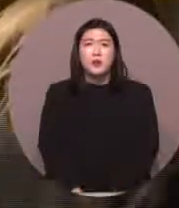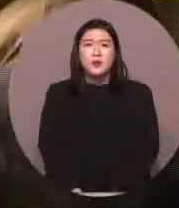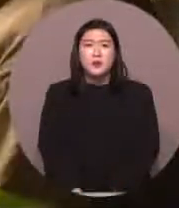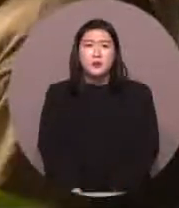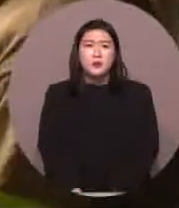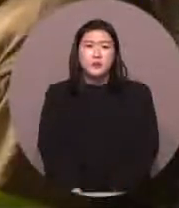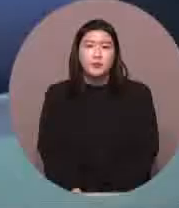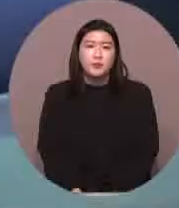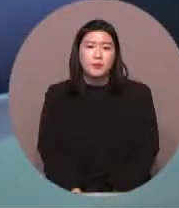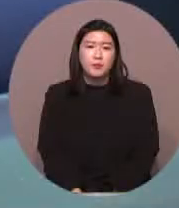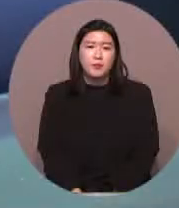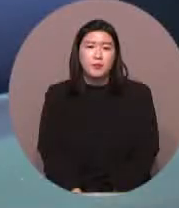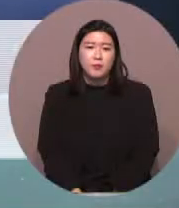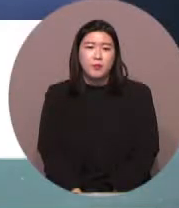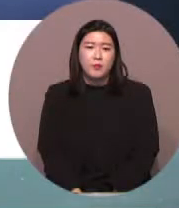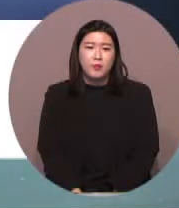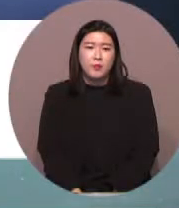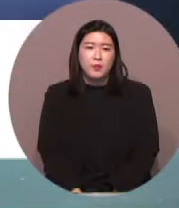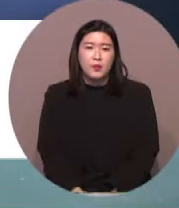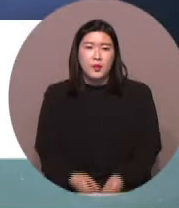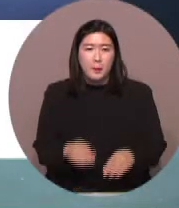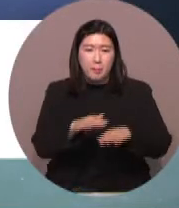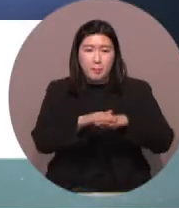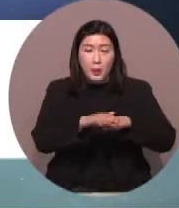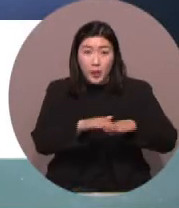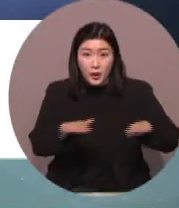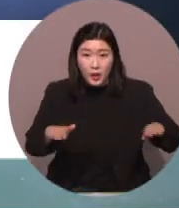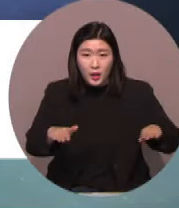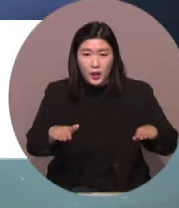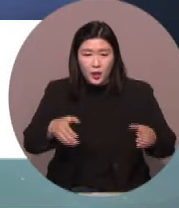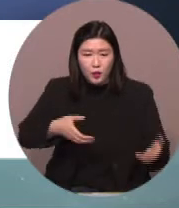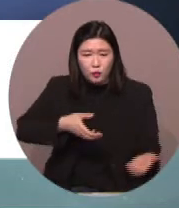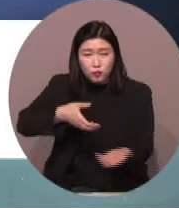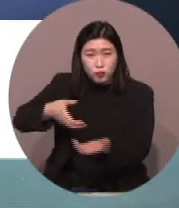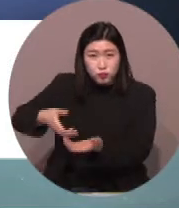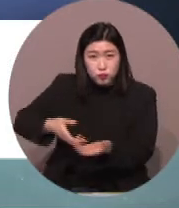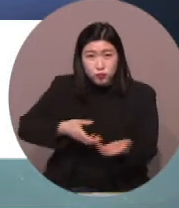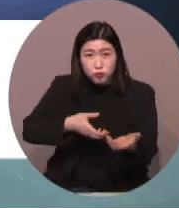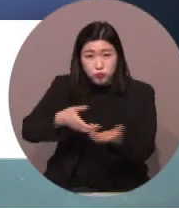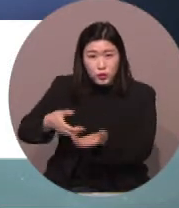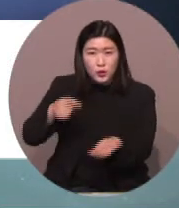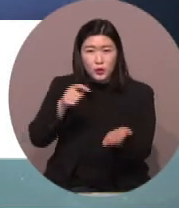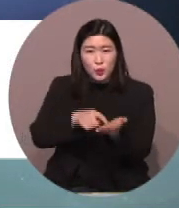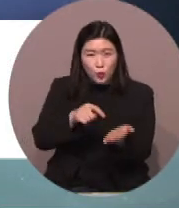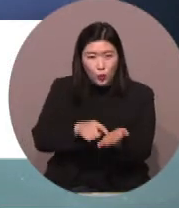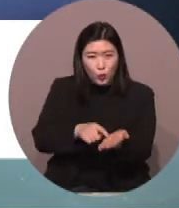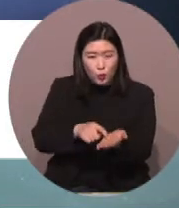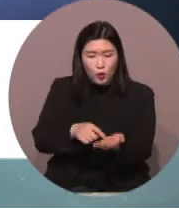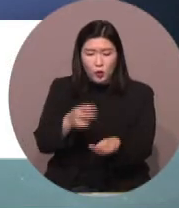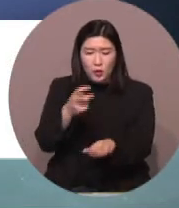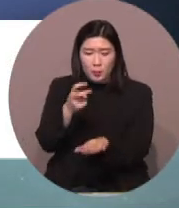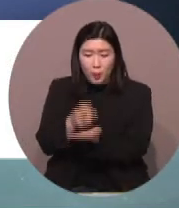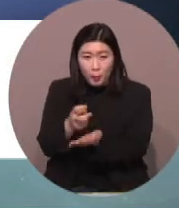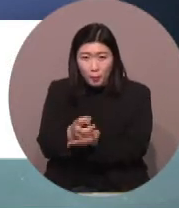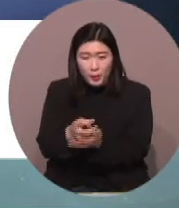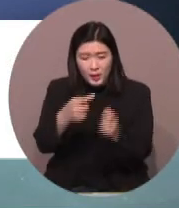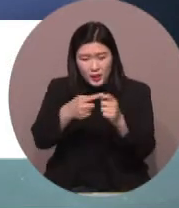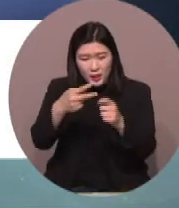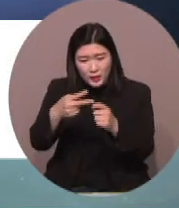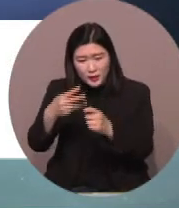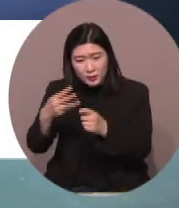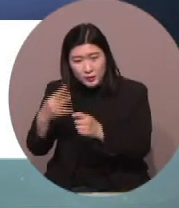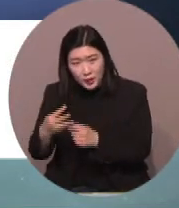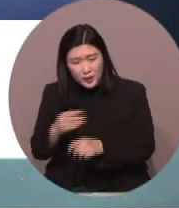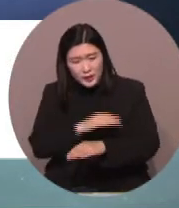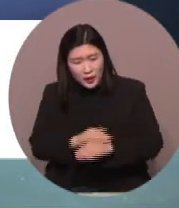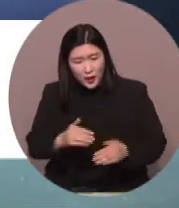추정됩니다. 배그 플레이트 부분에 대해서 타설 속도라든가 그다음에 타설 순서에 대한 준서를 다시 한번 검토해